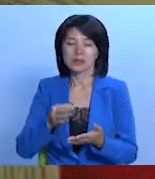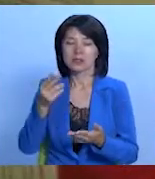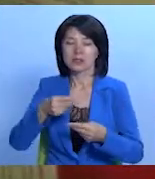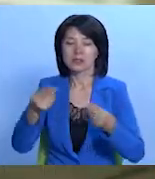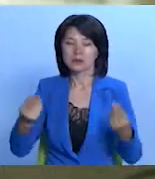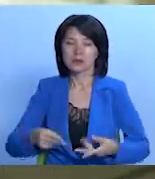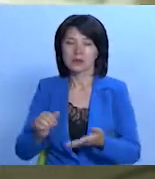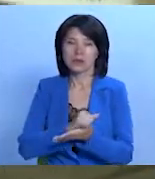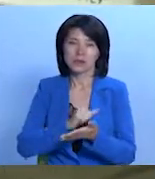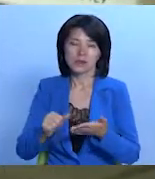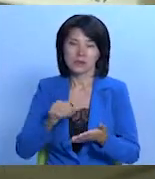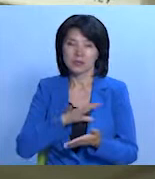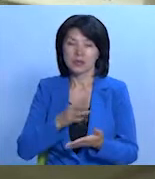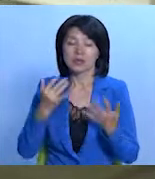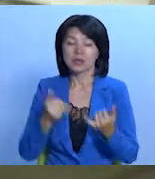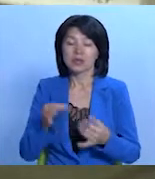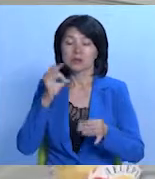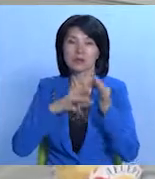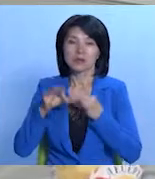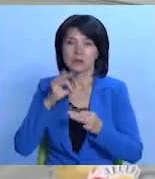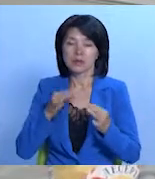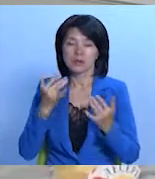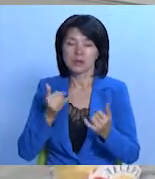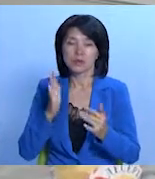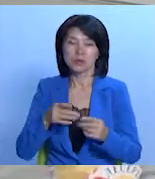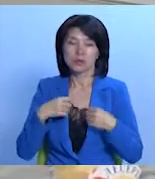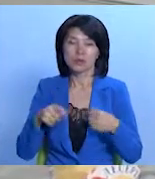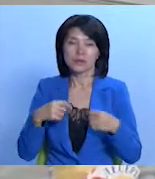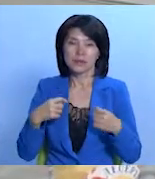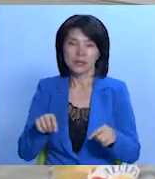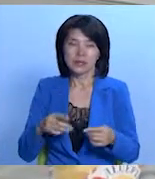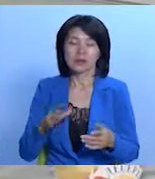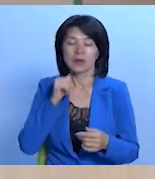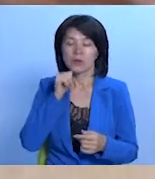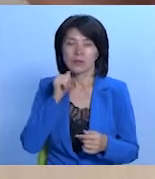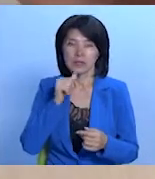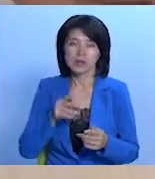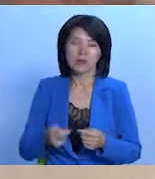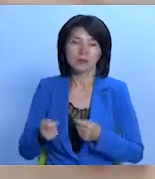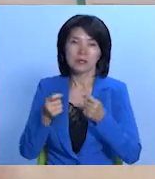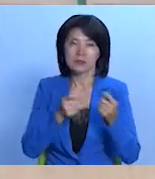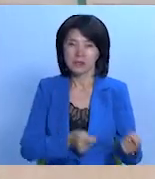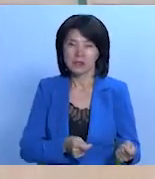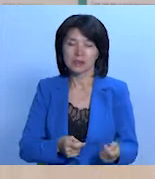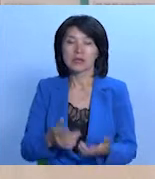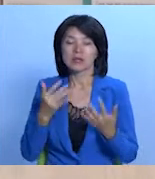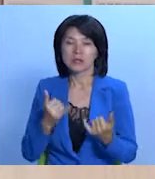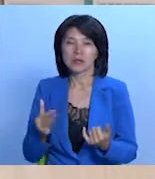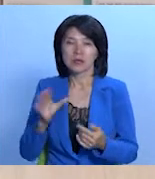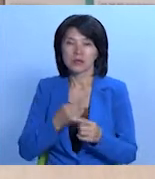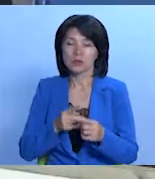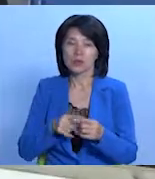қойылуда. Ем-дом препараттары қоймалардан кейін нарыққа түседі. Сонымен қатар Қазақстан бойынша дәрі-дәрмек бағасын бақылау жұмысы күшейтілген.